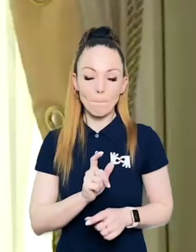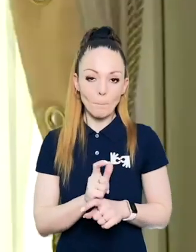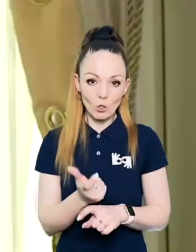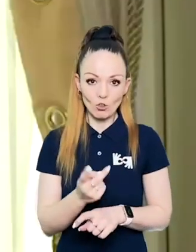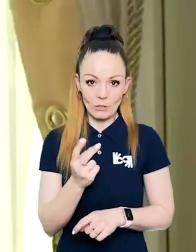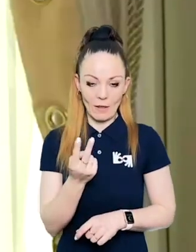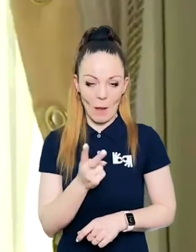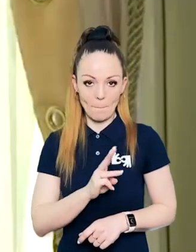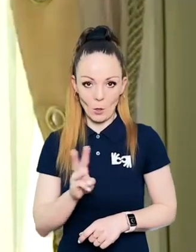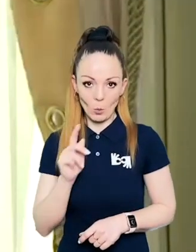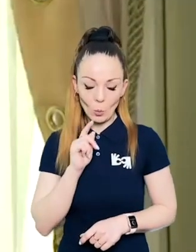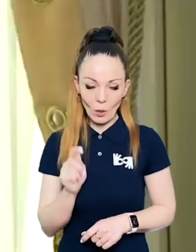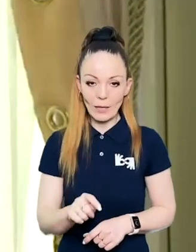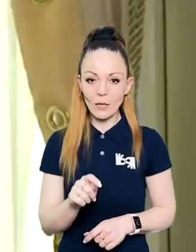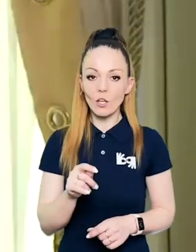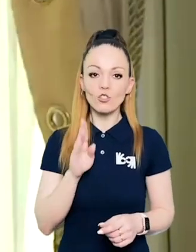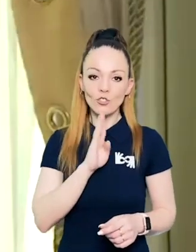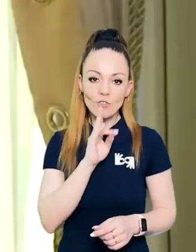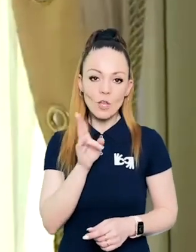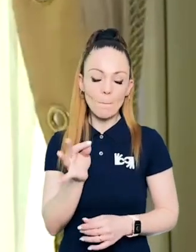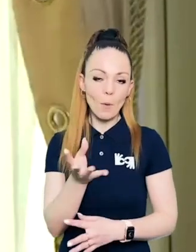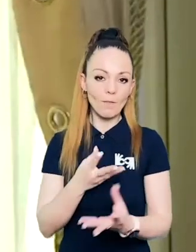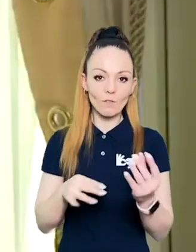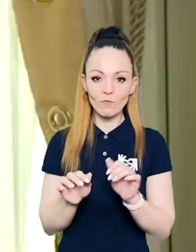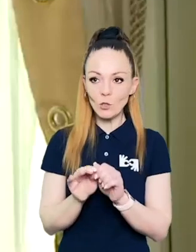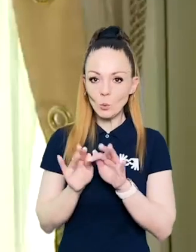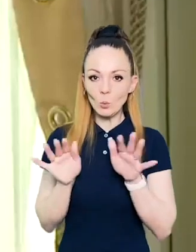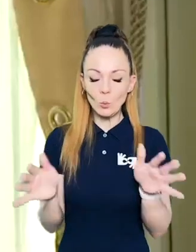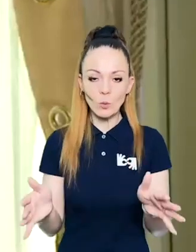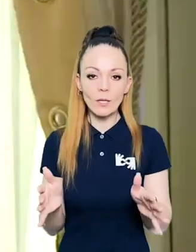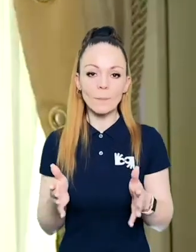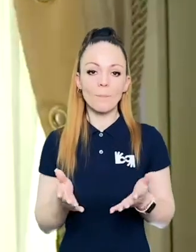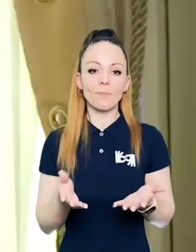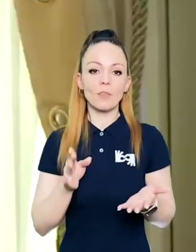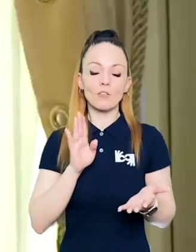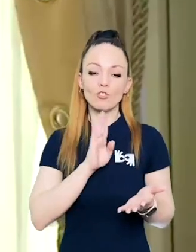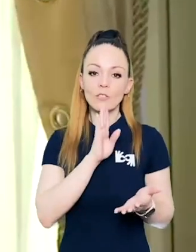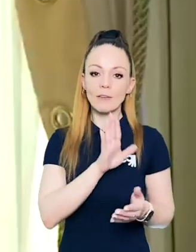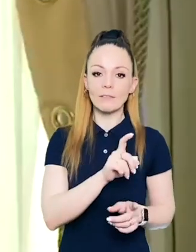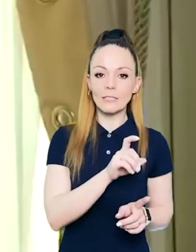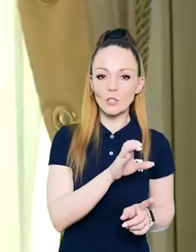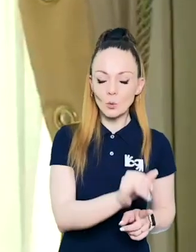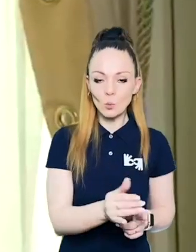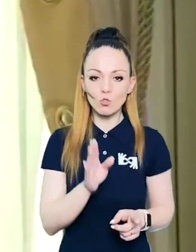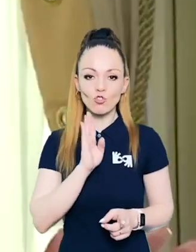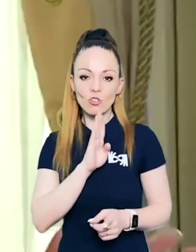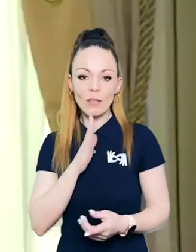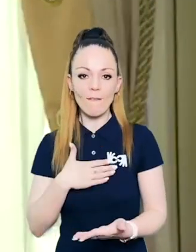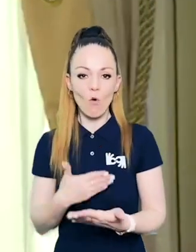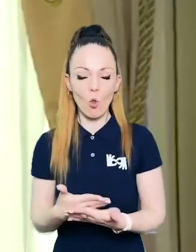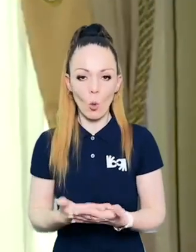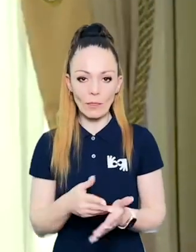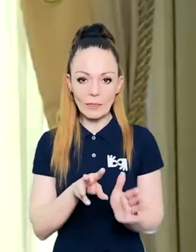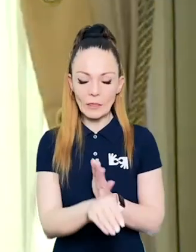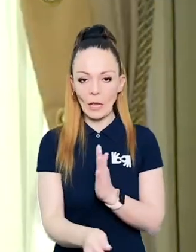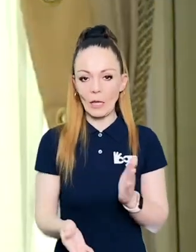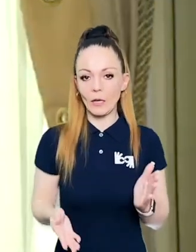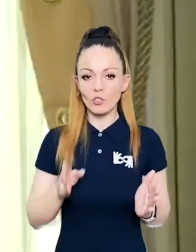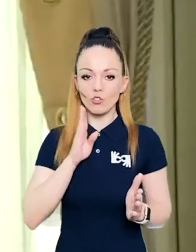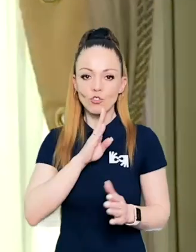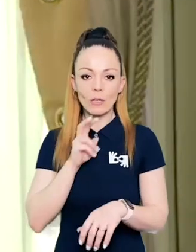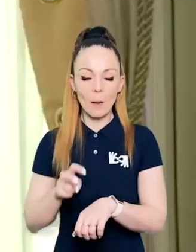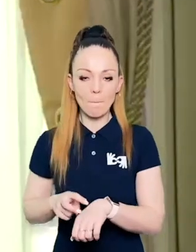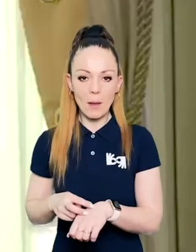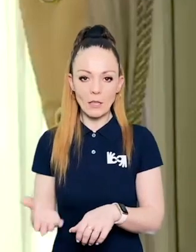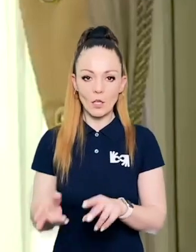на 2 мільйони в Україні. Тому, а вже ж жінки повсюди. І жінки і в ЗСУ, жінки в волонтерах,